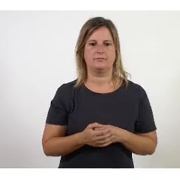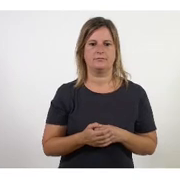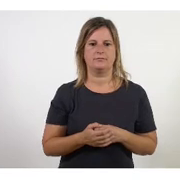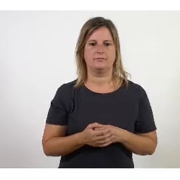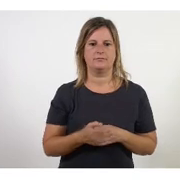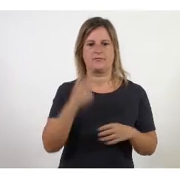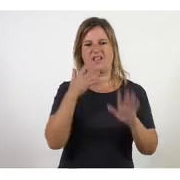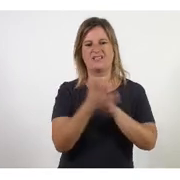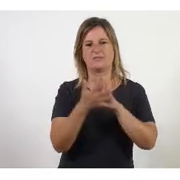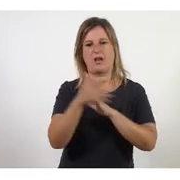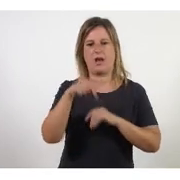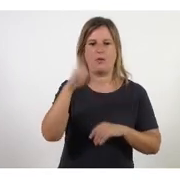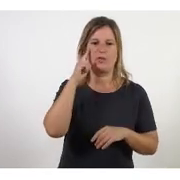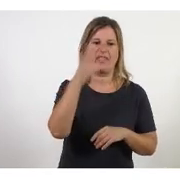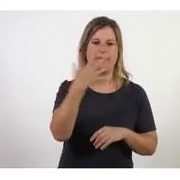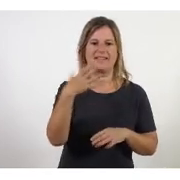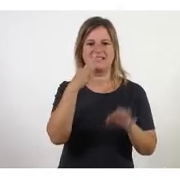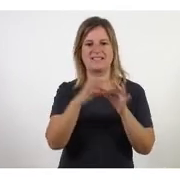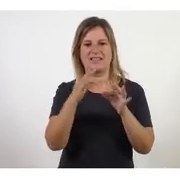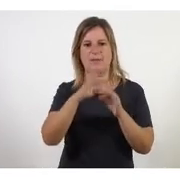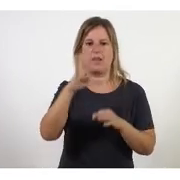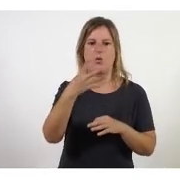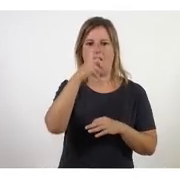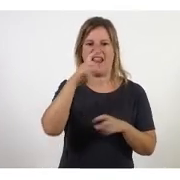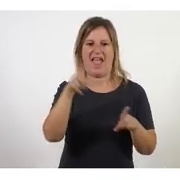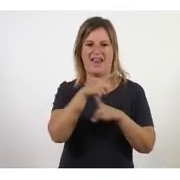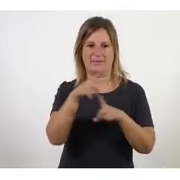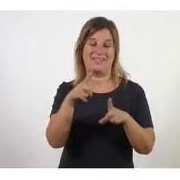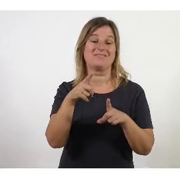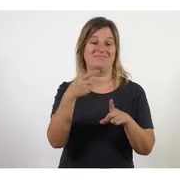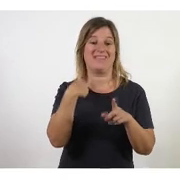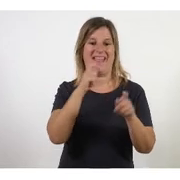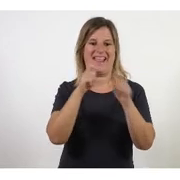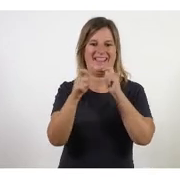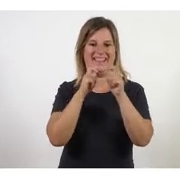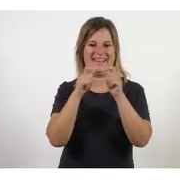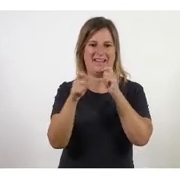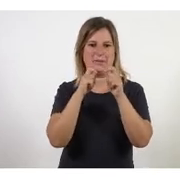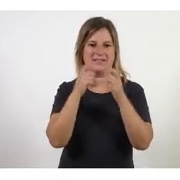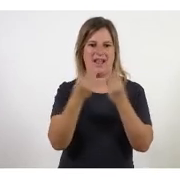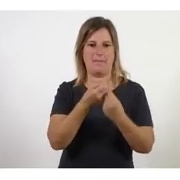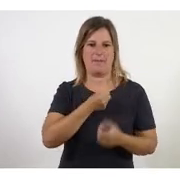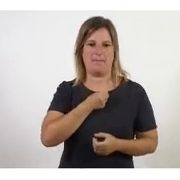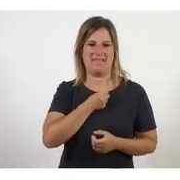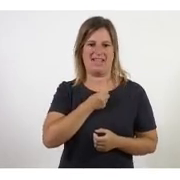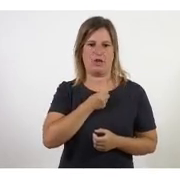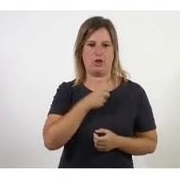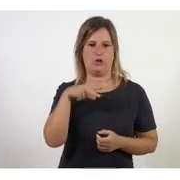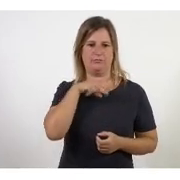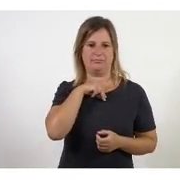de setembre, coincidint amb el 4 aniversari de la... Tenim aquesta entrevista, allò que li vaig posar un micro de